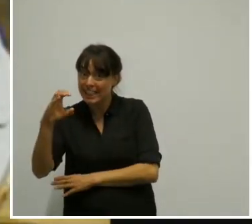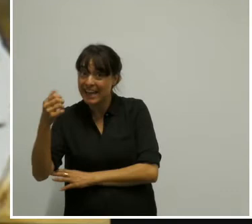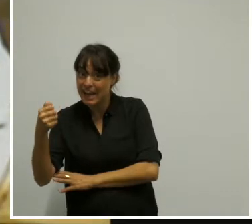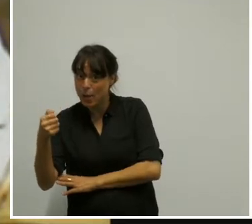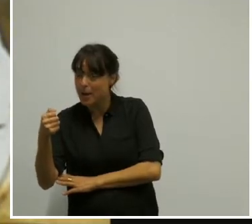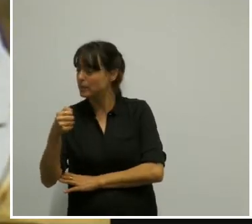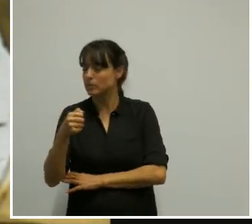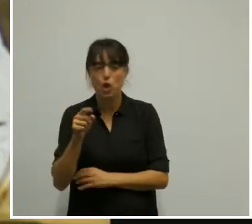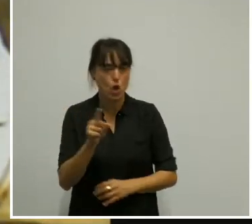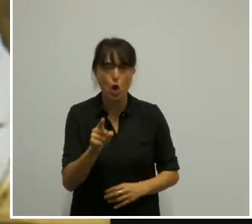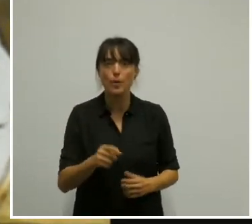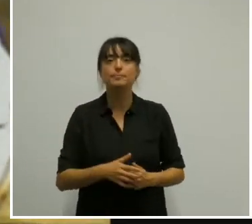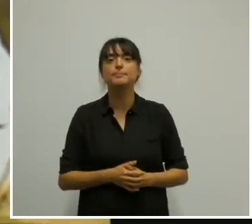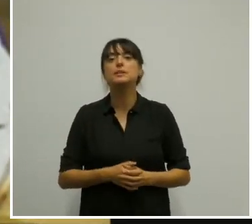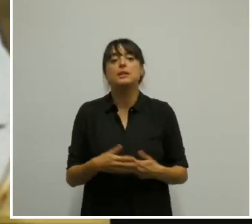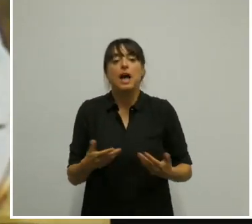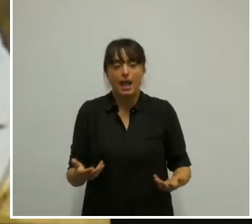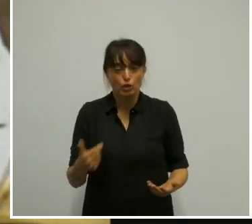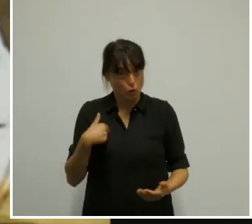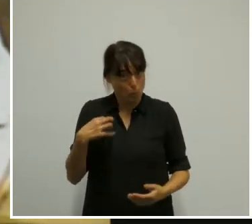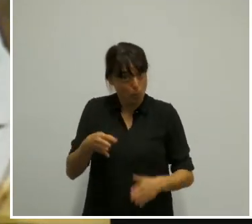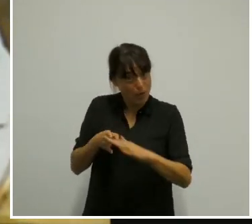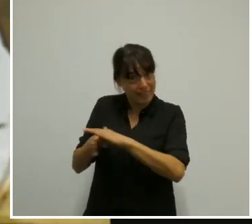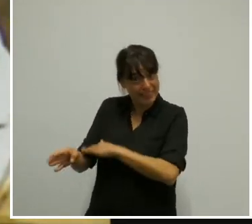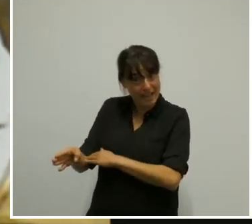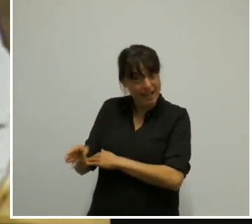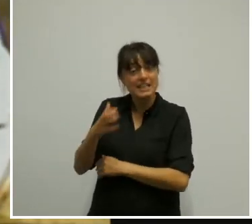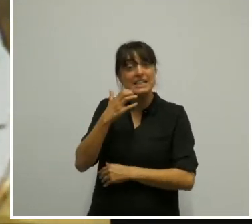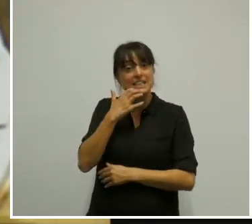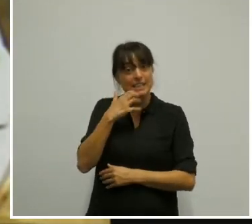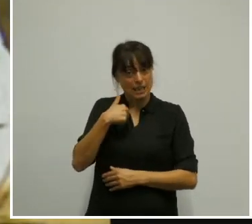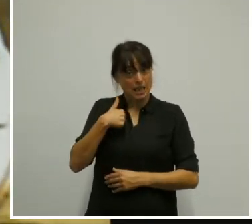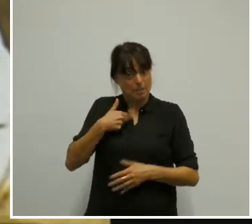el té. I podria entrar per pla de xoc?